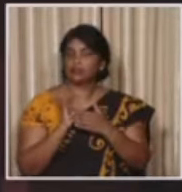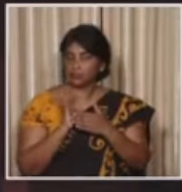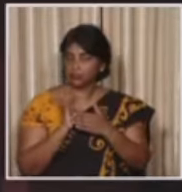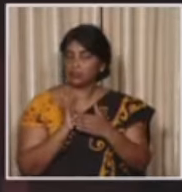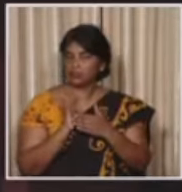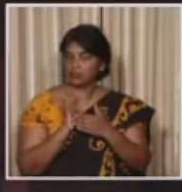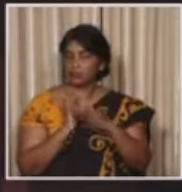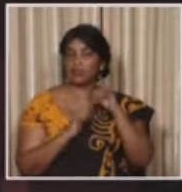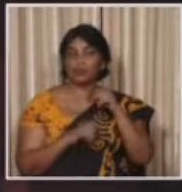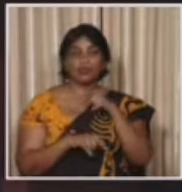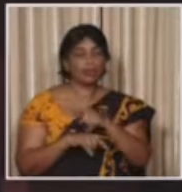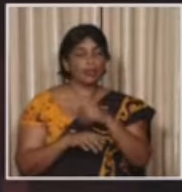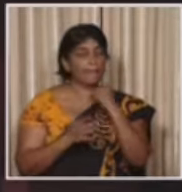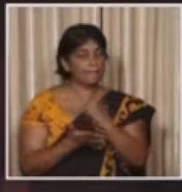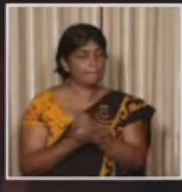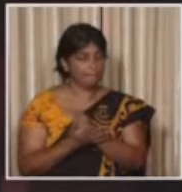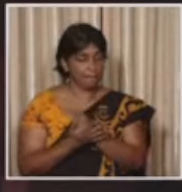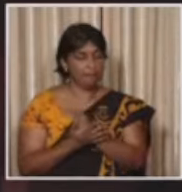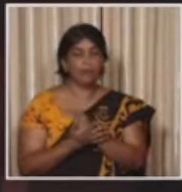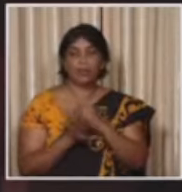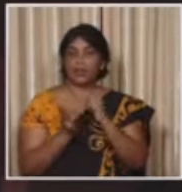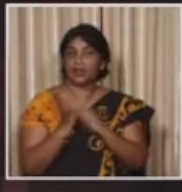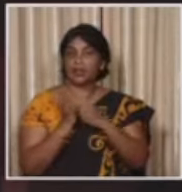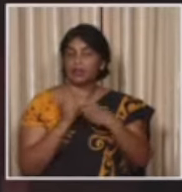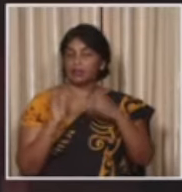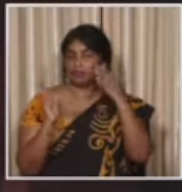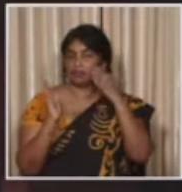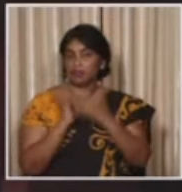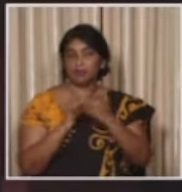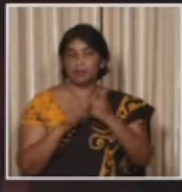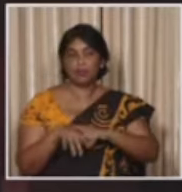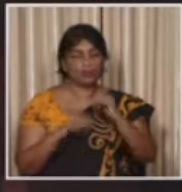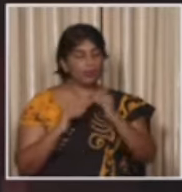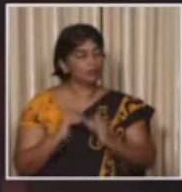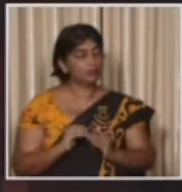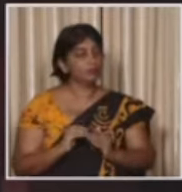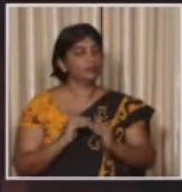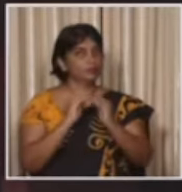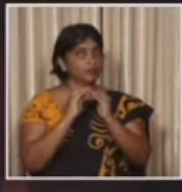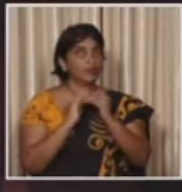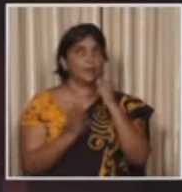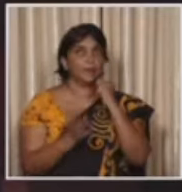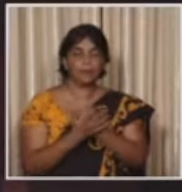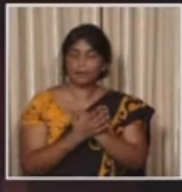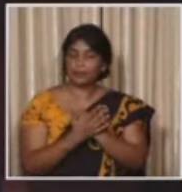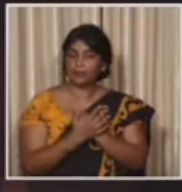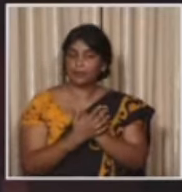වන අතර, මෙමගින් එම බැංකුවේ ණය අවදානම ඉහළ යාම හේතුවෙන් බැංකුව